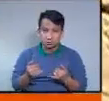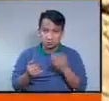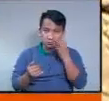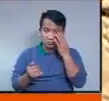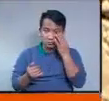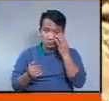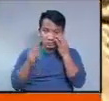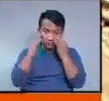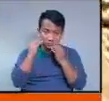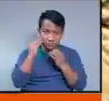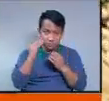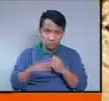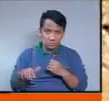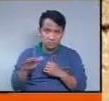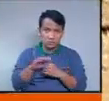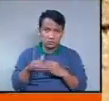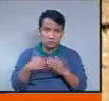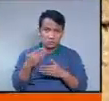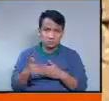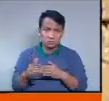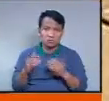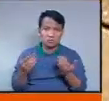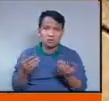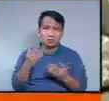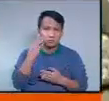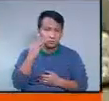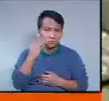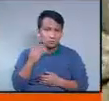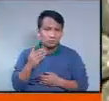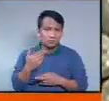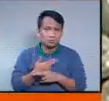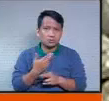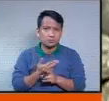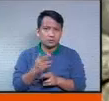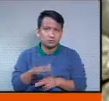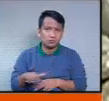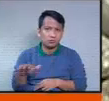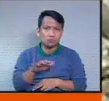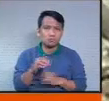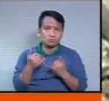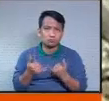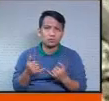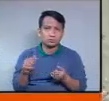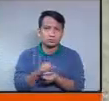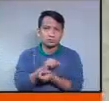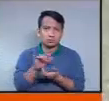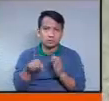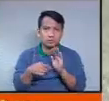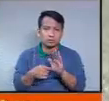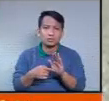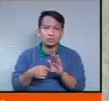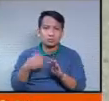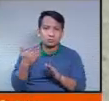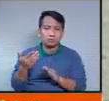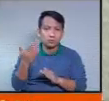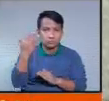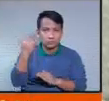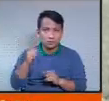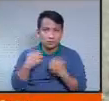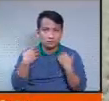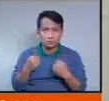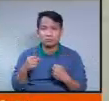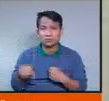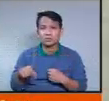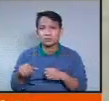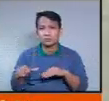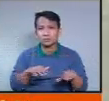nga nakakaranas pa rin tayo ng aftershocks, posible raw na kung ipaayos daw nila ngayon, masisira lang din if ever na magkaroon na naman ng malakas